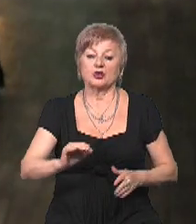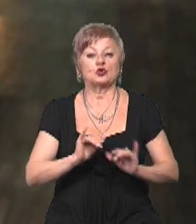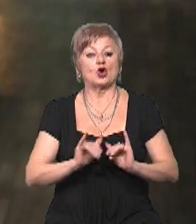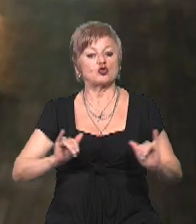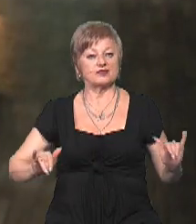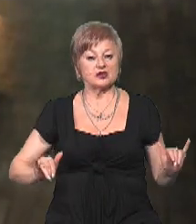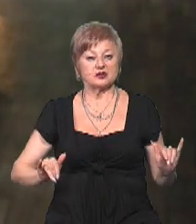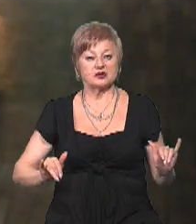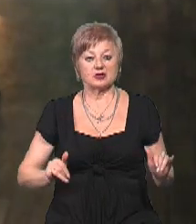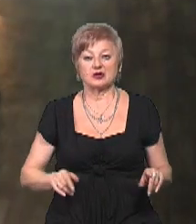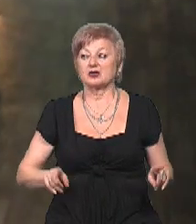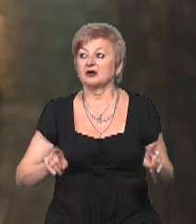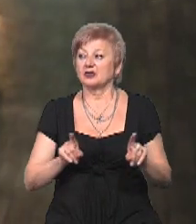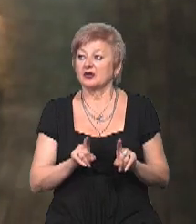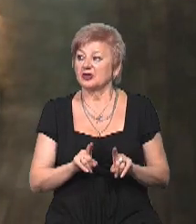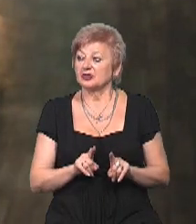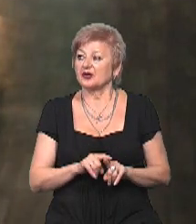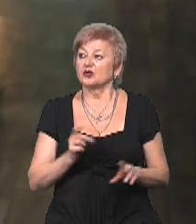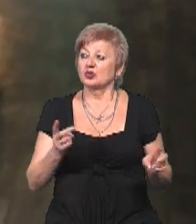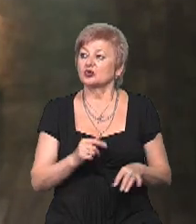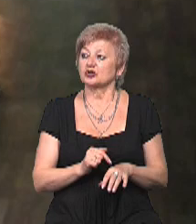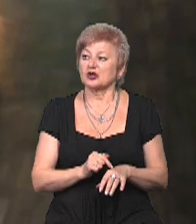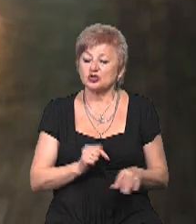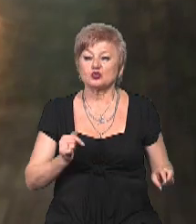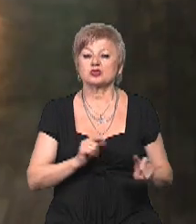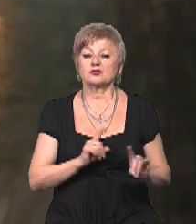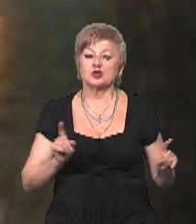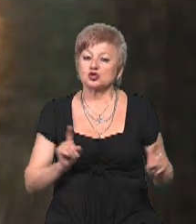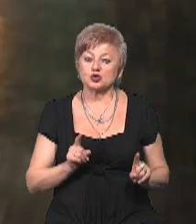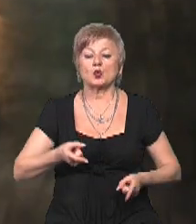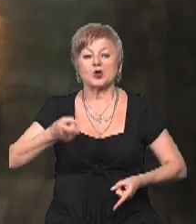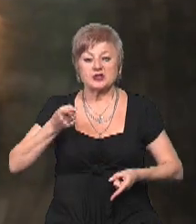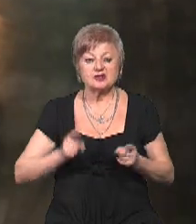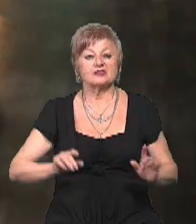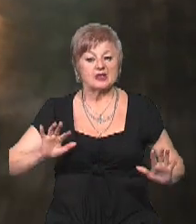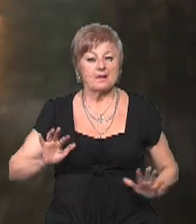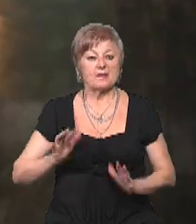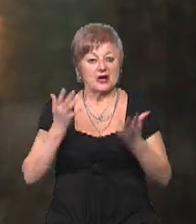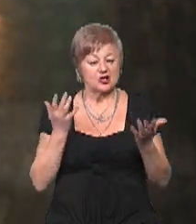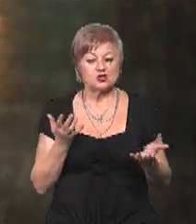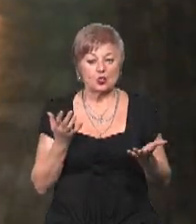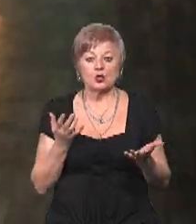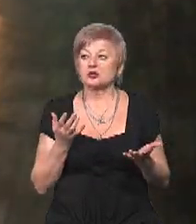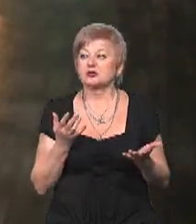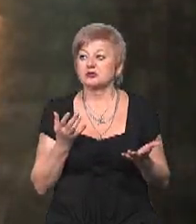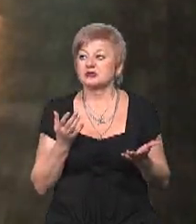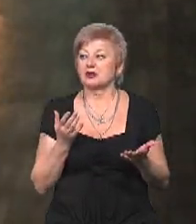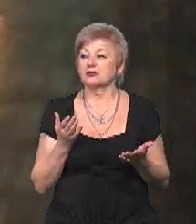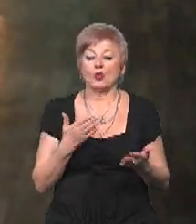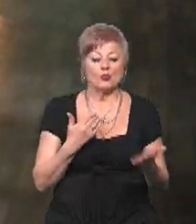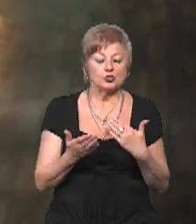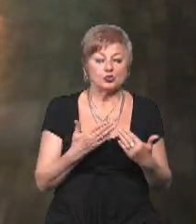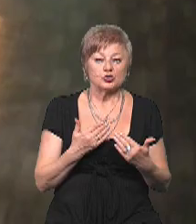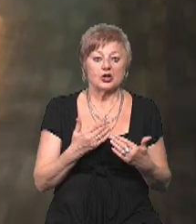Також приємно відчувати, що дійсно відбувається педагогіка партнерства між